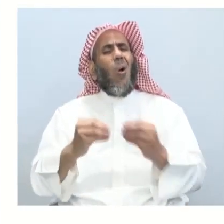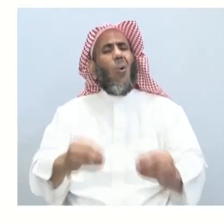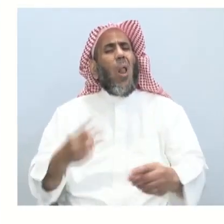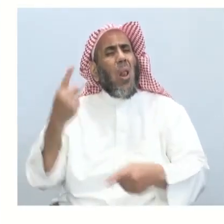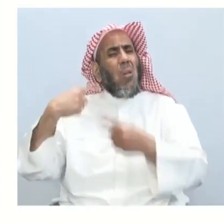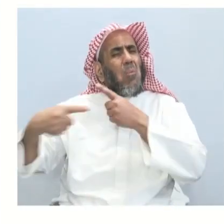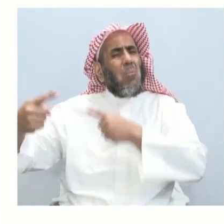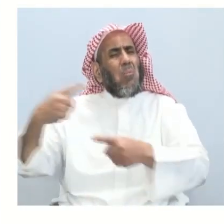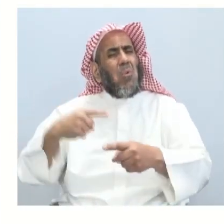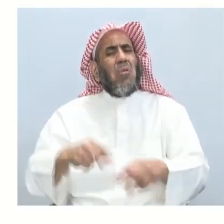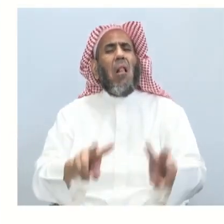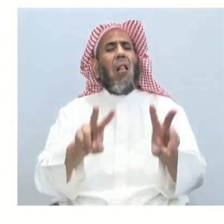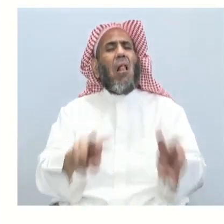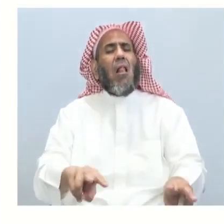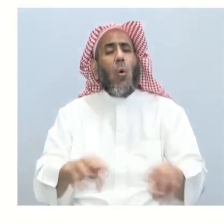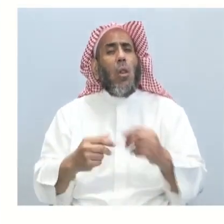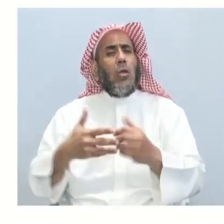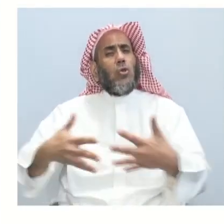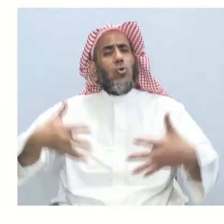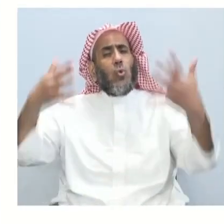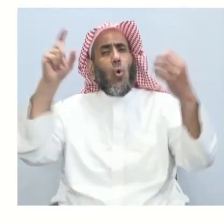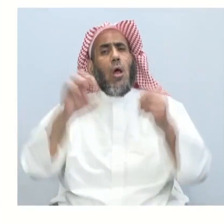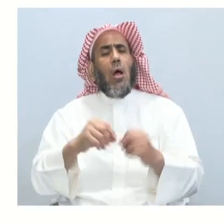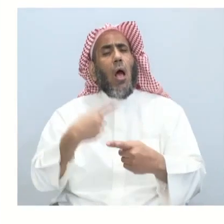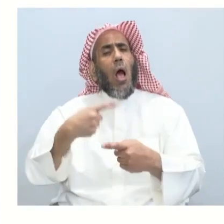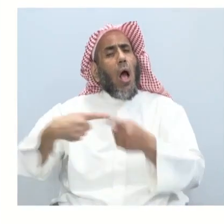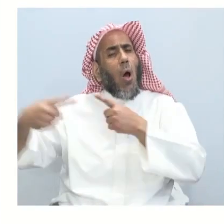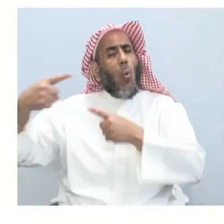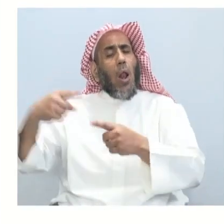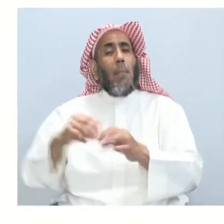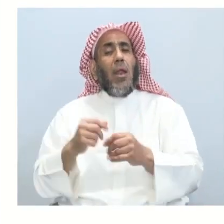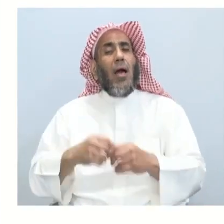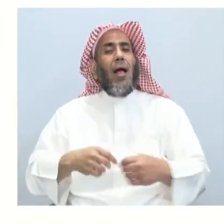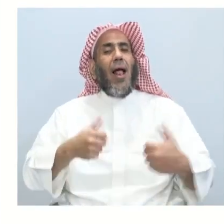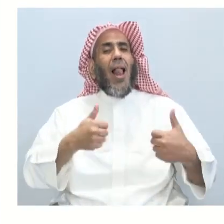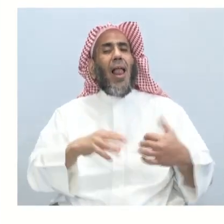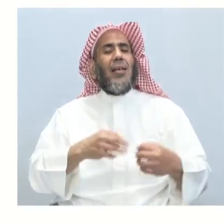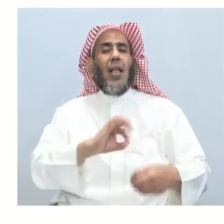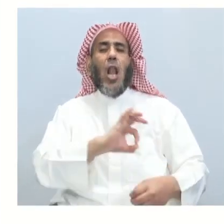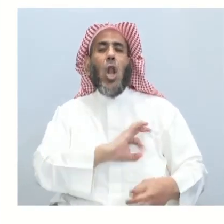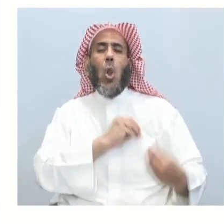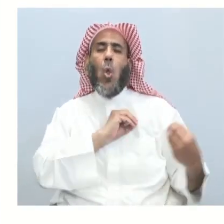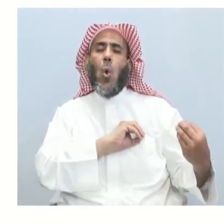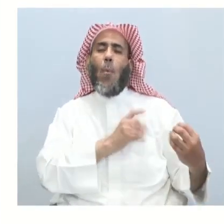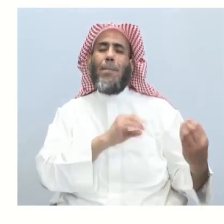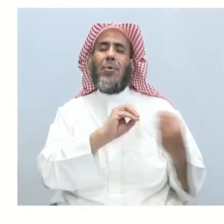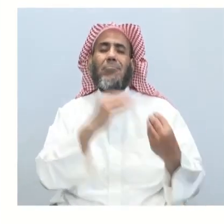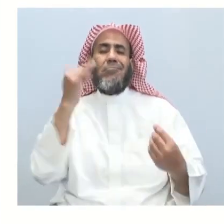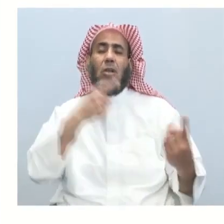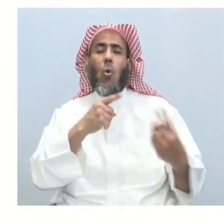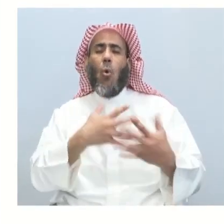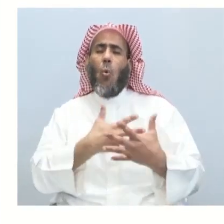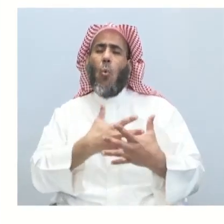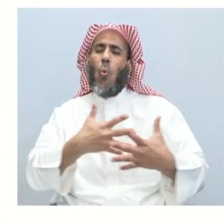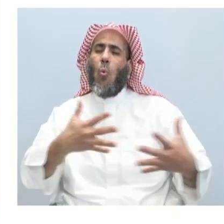الاغراض التي سبق ان يعني ذكرها شعراء وتداولها من ضمن الاغراض من ضمنها الغزل طبعا الغزل في الشعر السعودي له مكان واسع